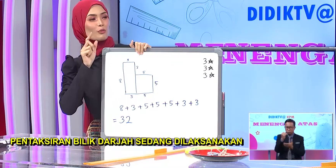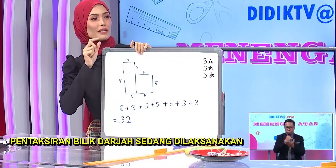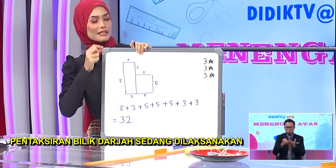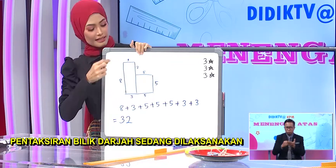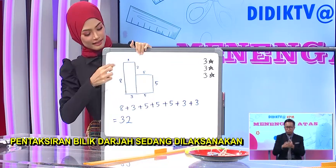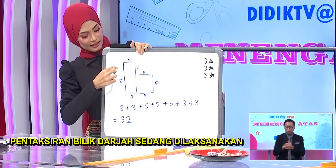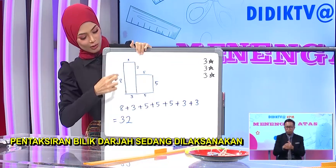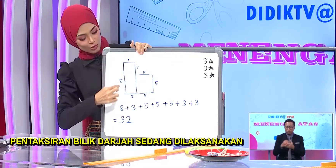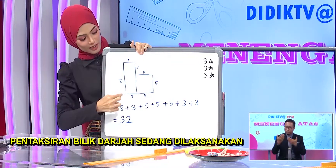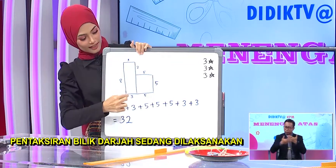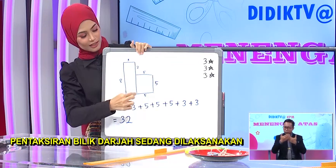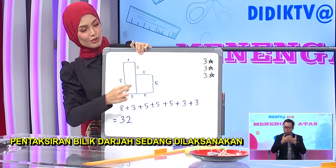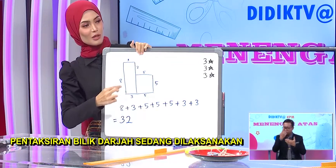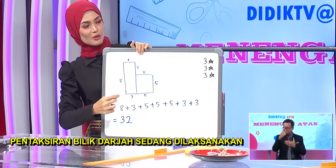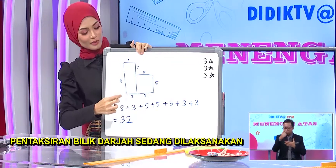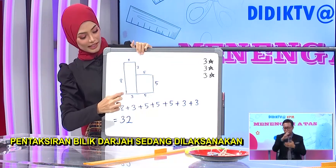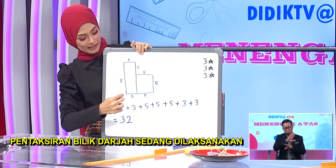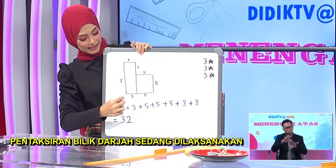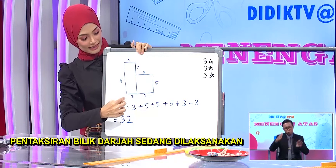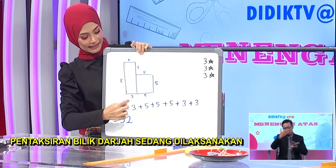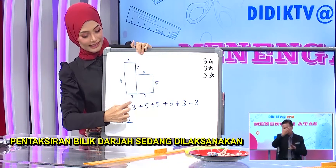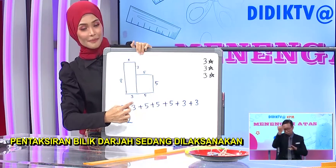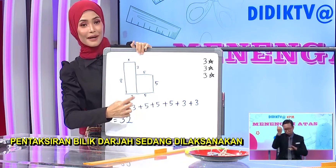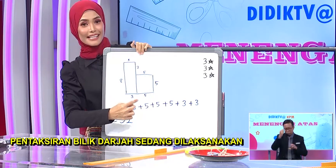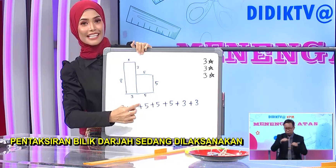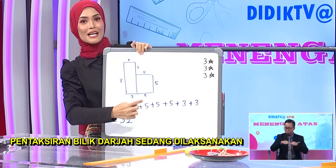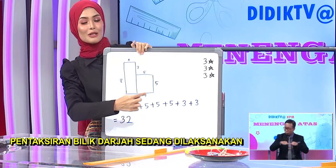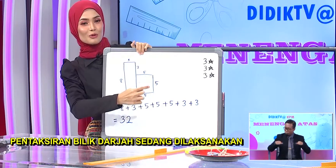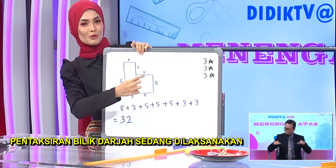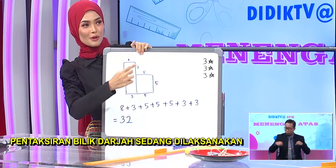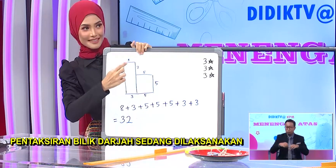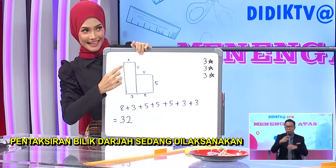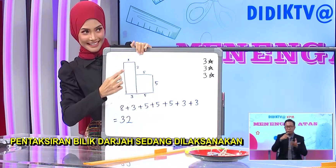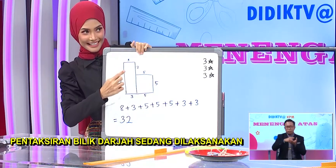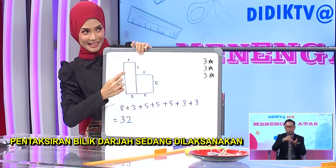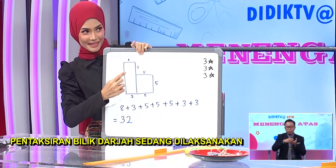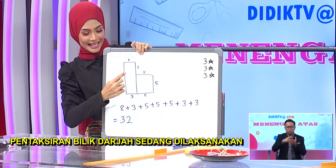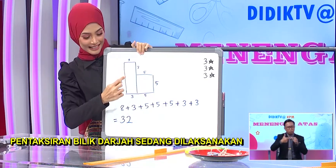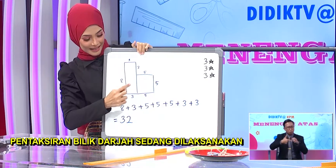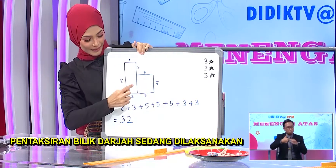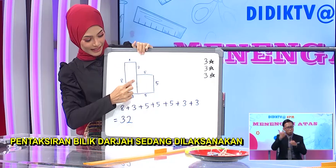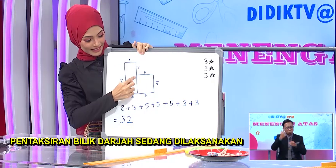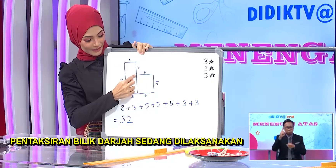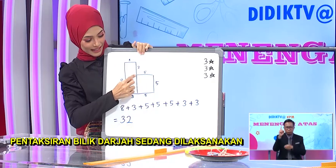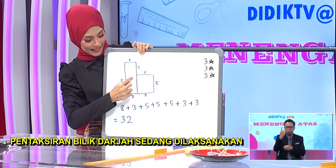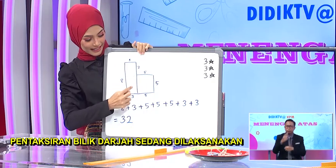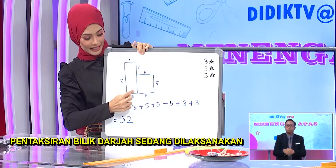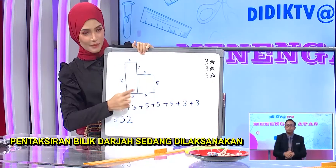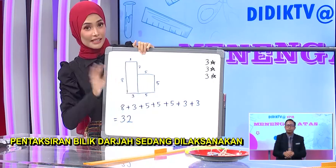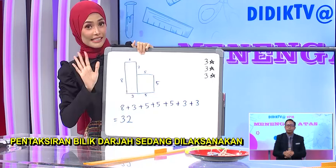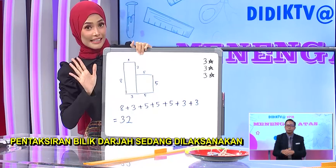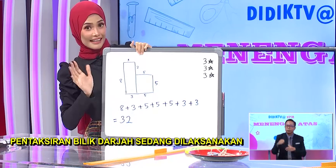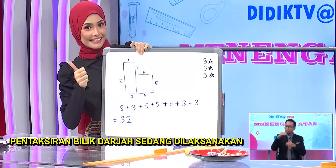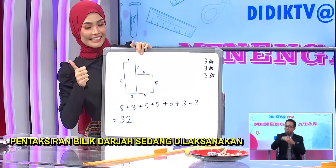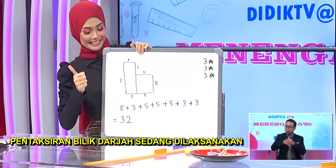Saya tidak lupa Setia ukuran Sisi itu cek Gus Wachid enak kira bahagian nuasa ajakan cegukan maknanya bagian